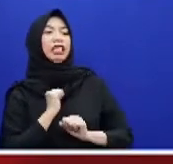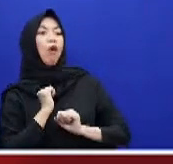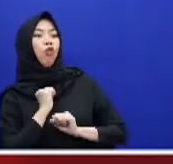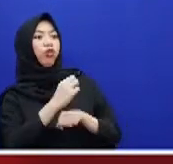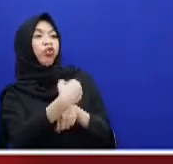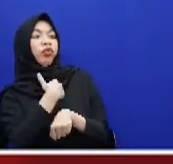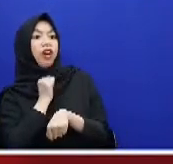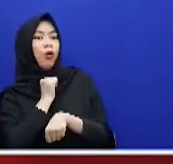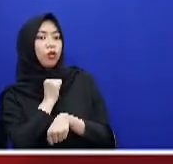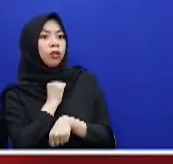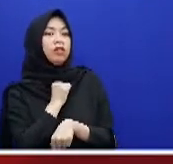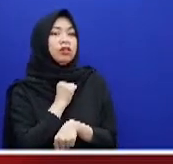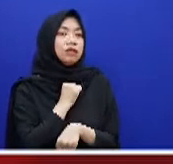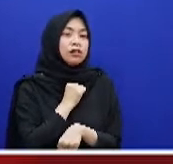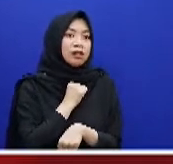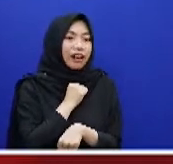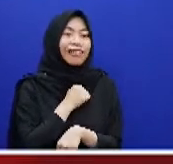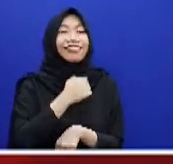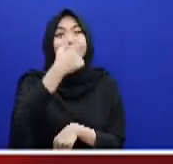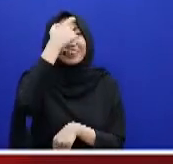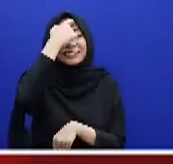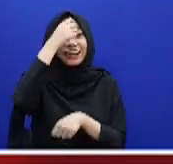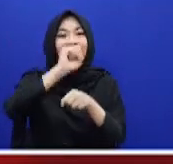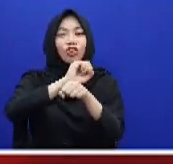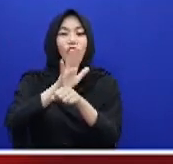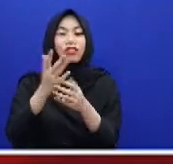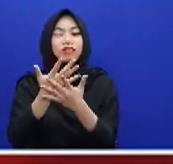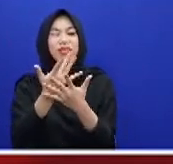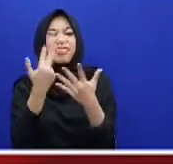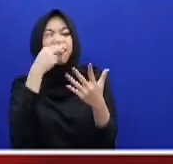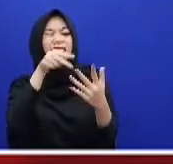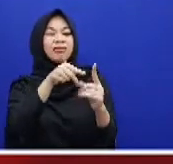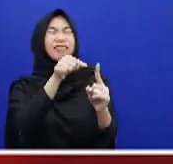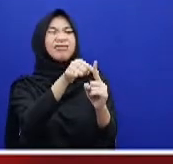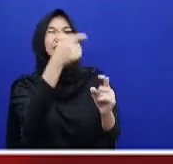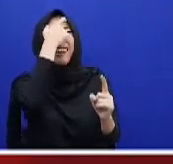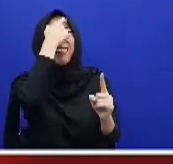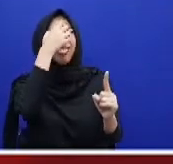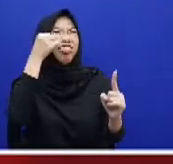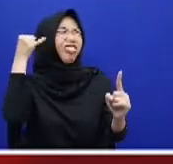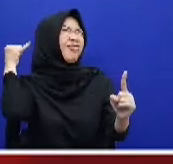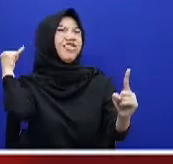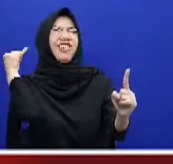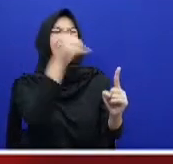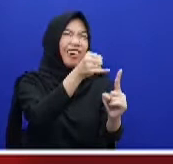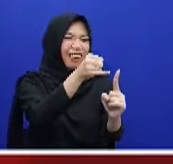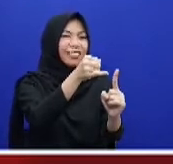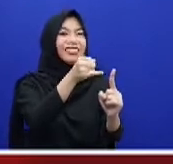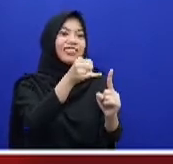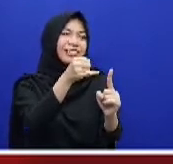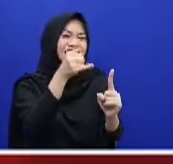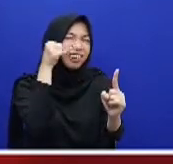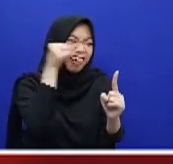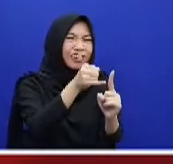entah kenapa penyakit publik dianggap sebagai penyakit yang hingga atau sangat Ya begitulah jadi mereka dikucilkan